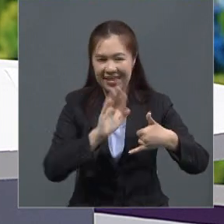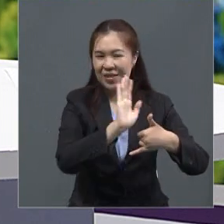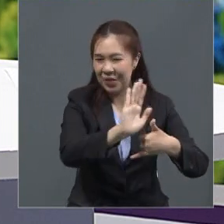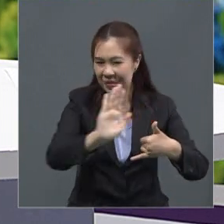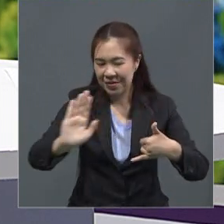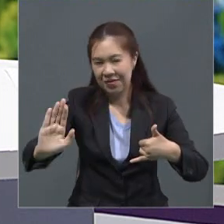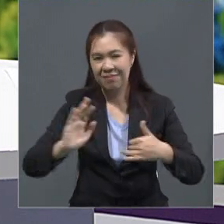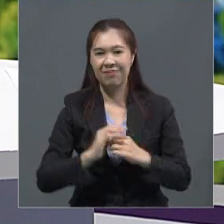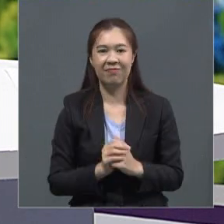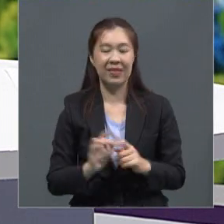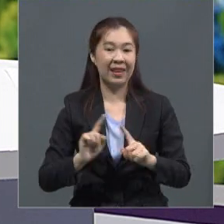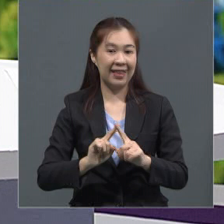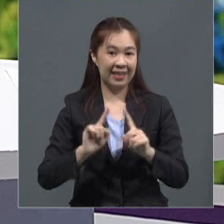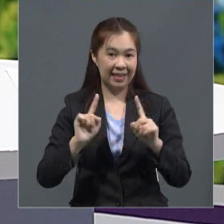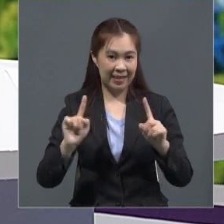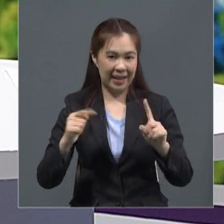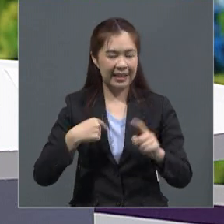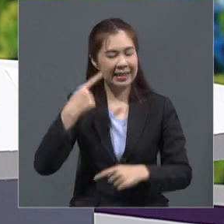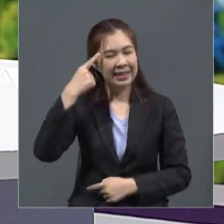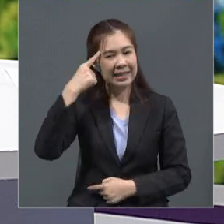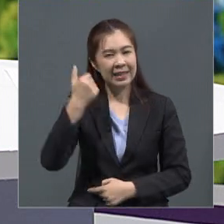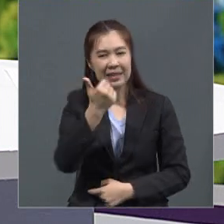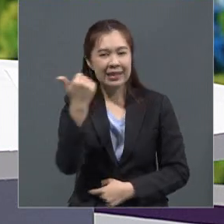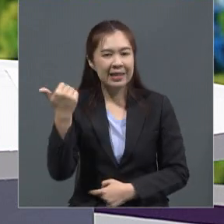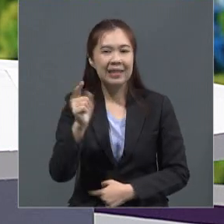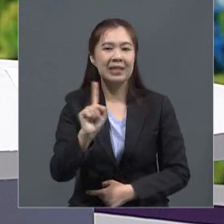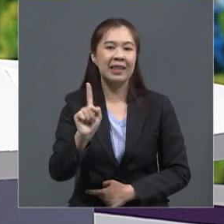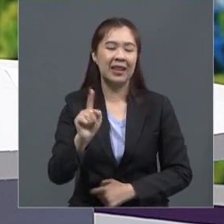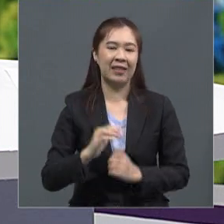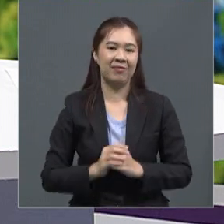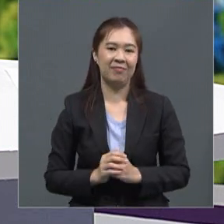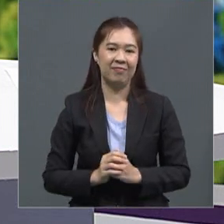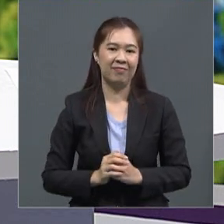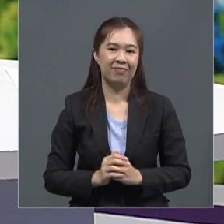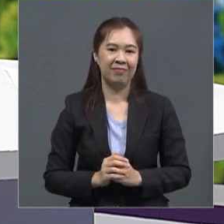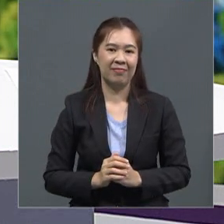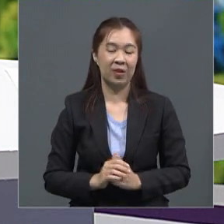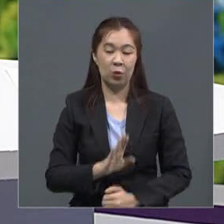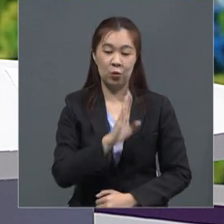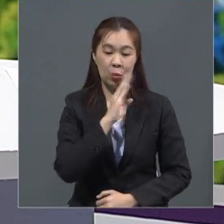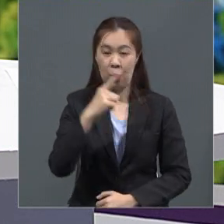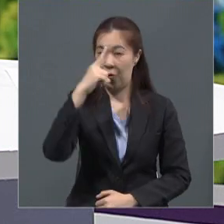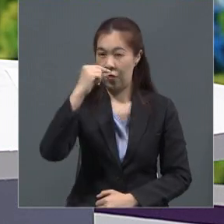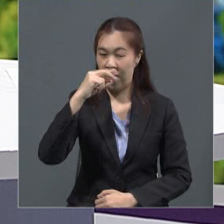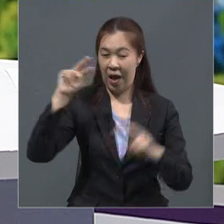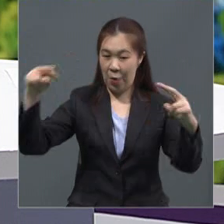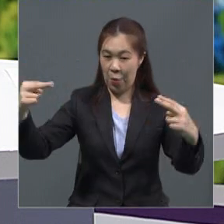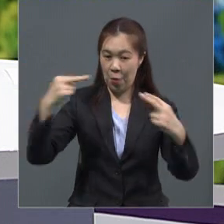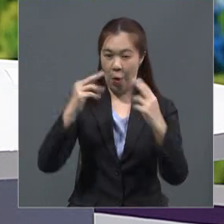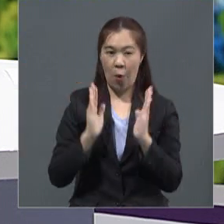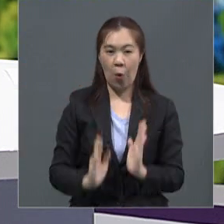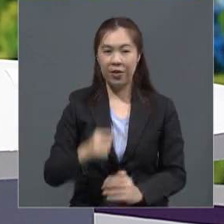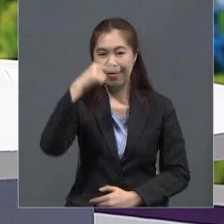แต่ถ้าถ้าพูดถึงสิ่งที่ในแง่อื่นนะสิ่งที่เป็นเอกลักษณ์อย่างนึงเลยเวลาพูดถึงถ้าต่างชาติเมองมาเนี่ยก็คือการ